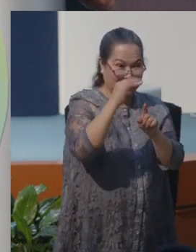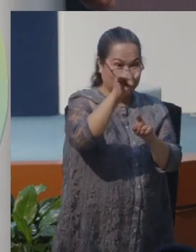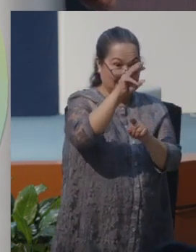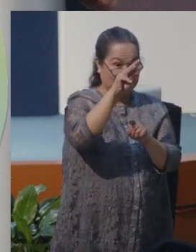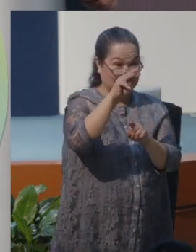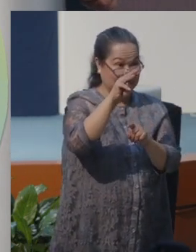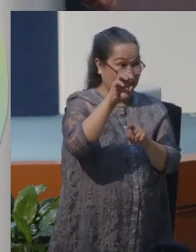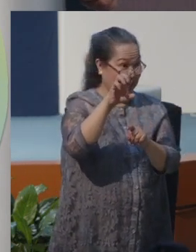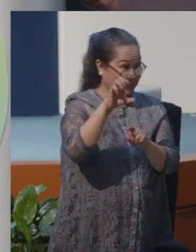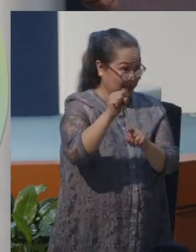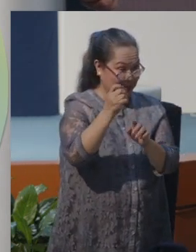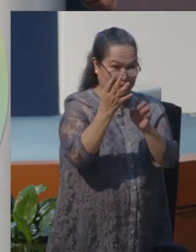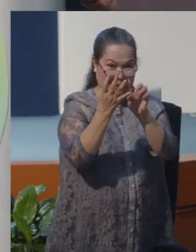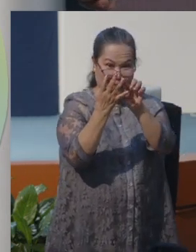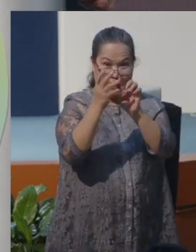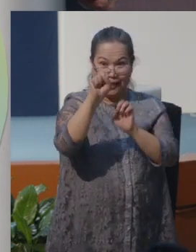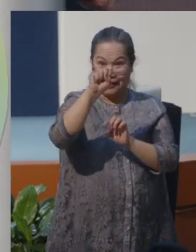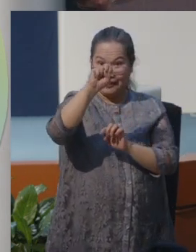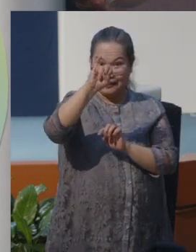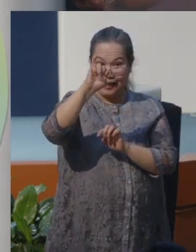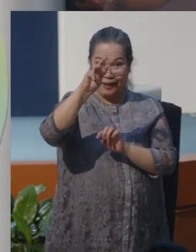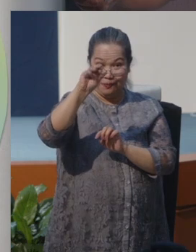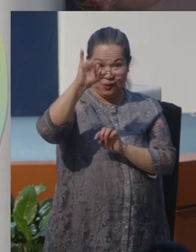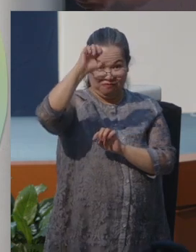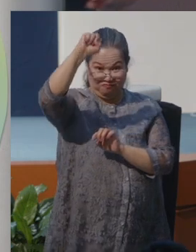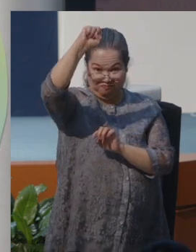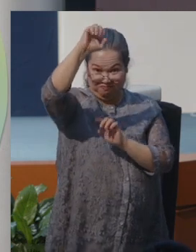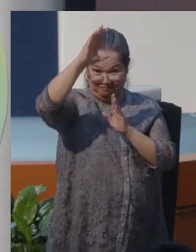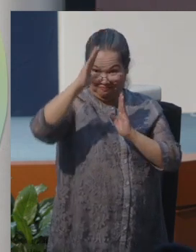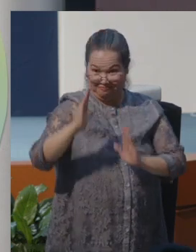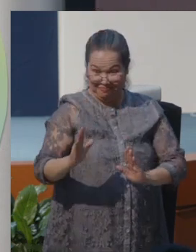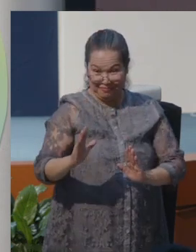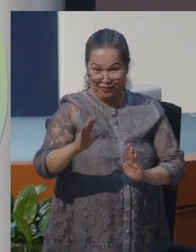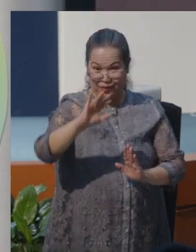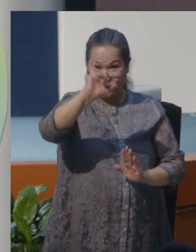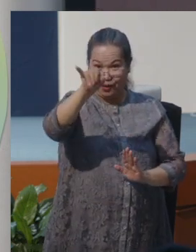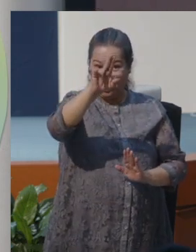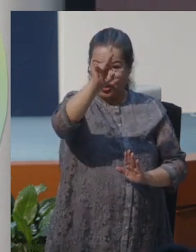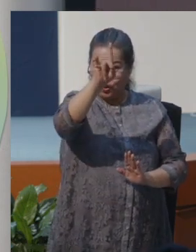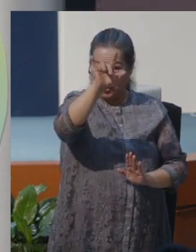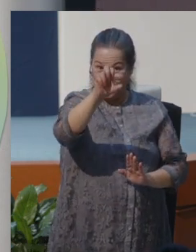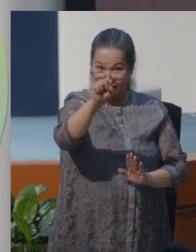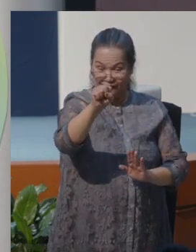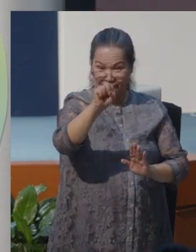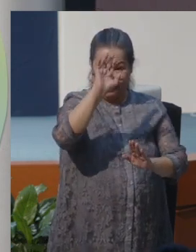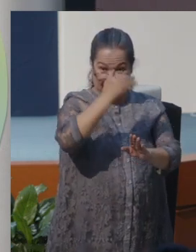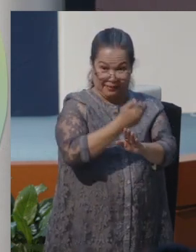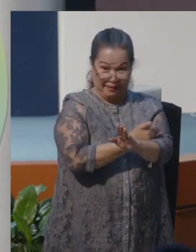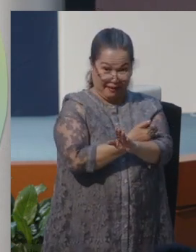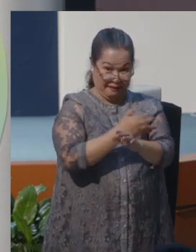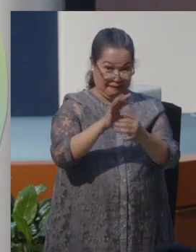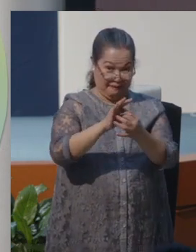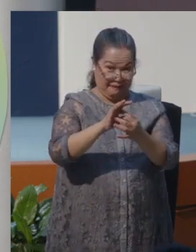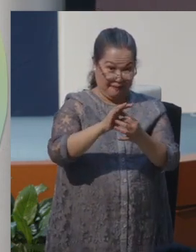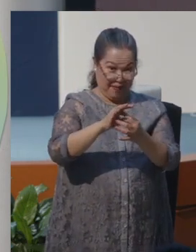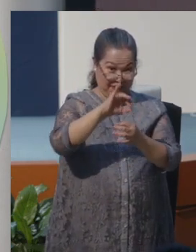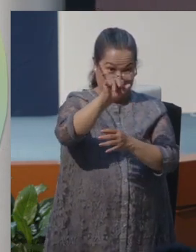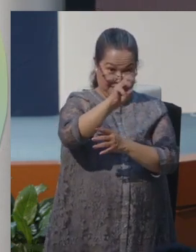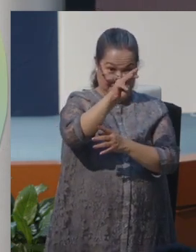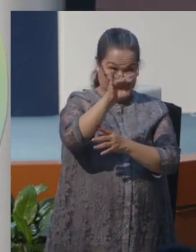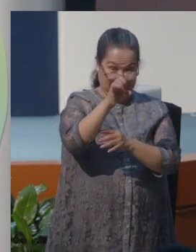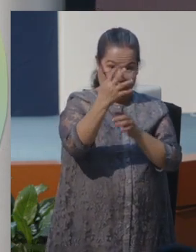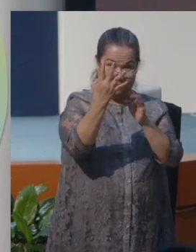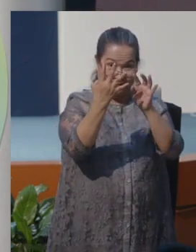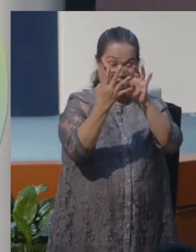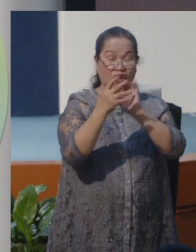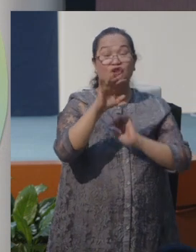Simon, who was called the Zealot, revolutionaryo. Judas, the son of James. Dito, wala talaga tayong kahit na anong